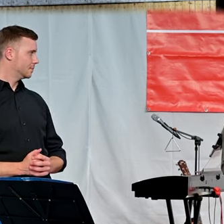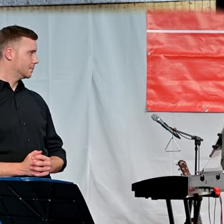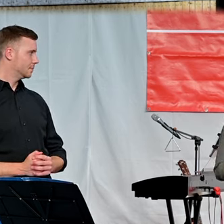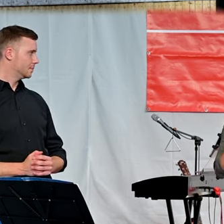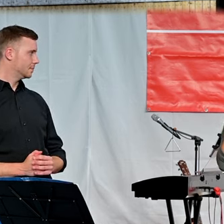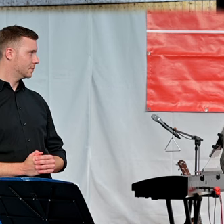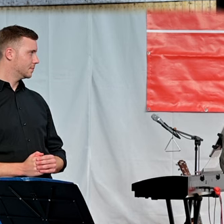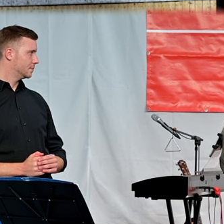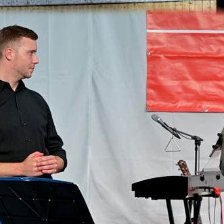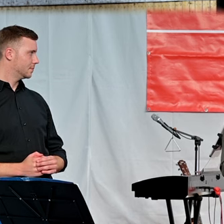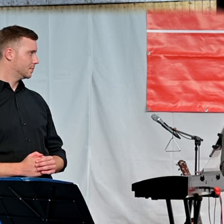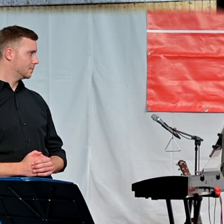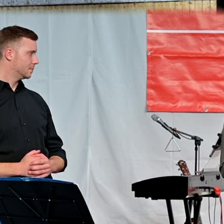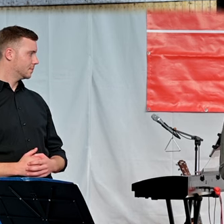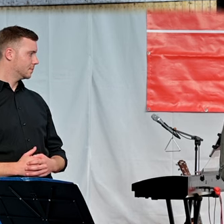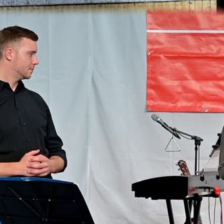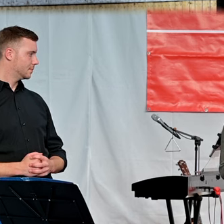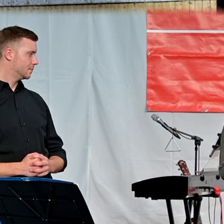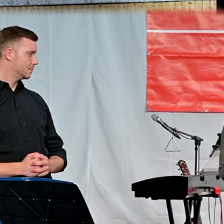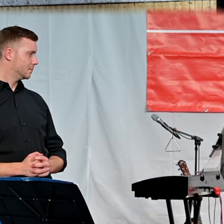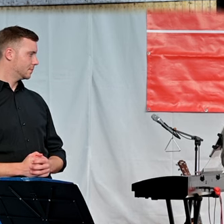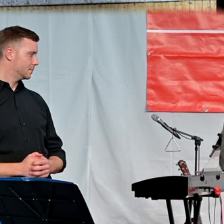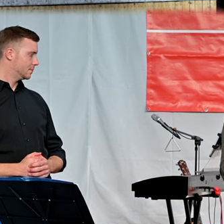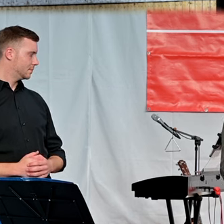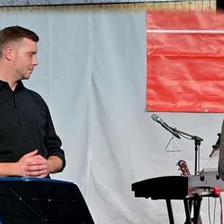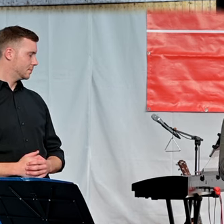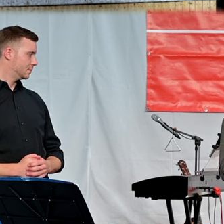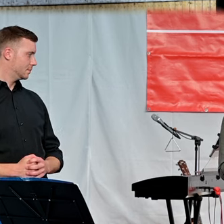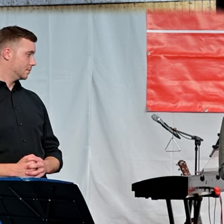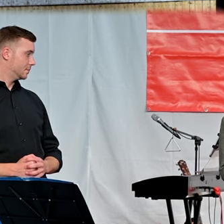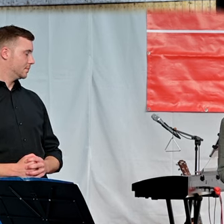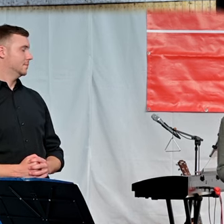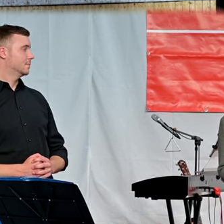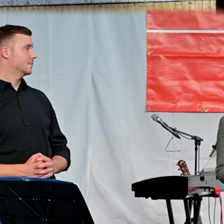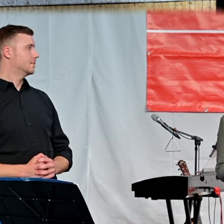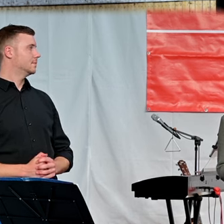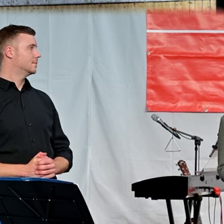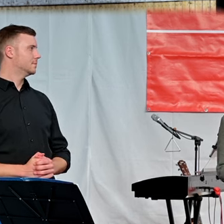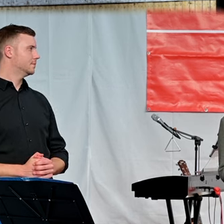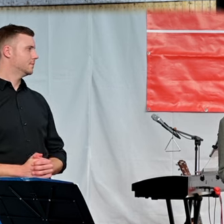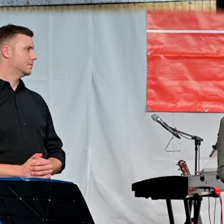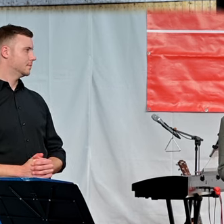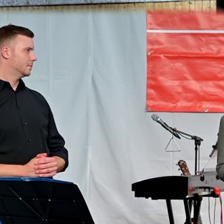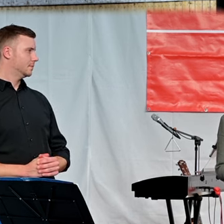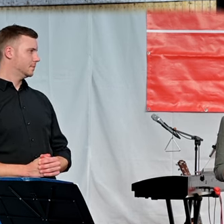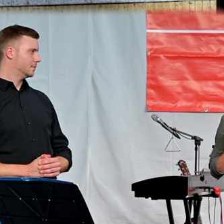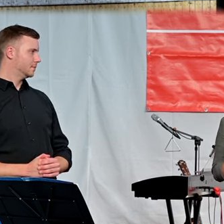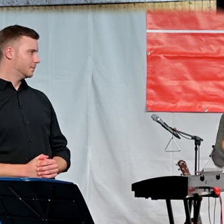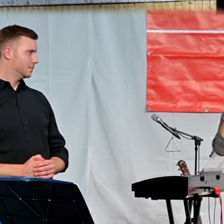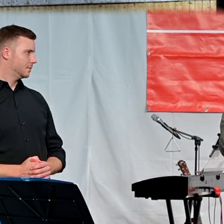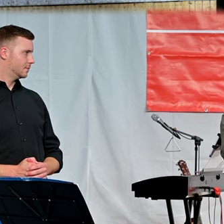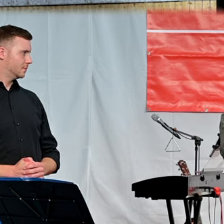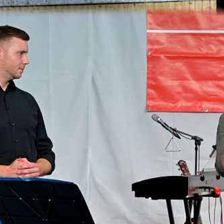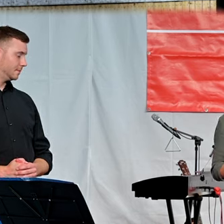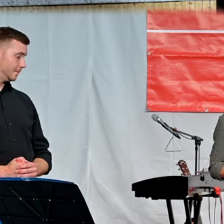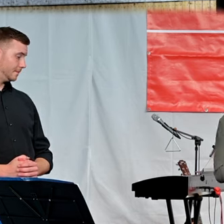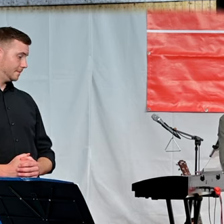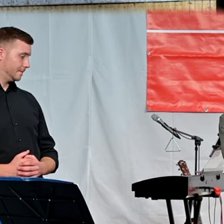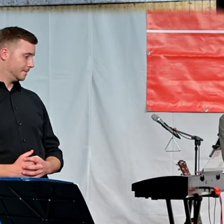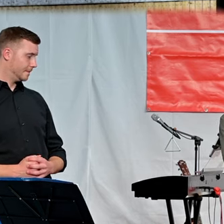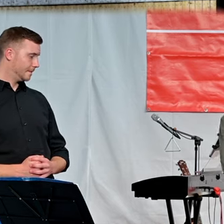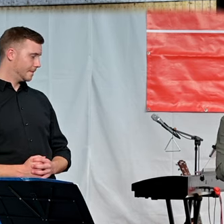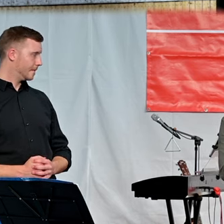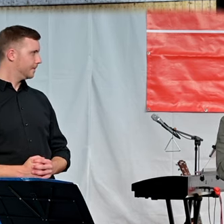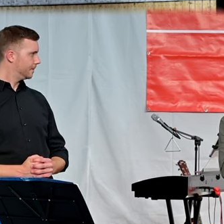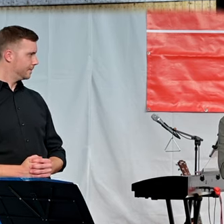einmal Jugendpastor, bist ein geistlicher Mann und engagierst dich im ökumenischen Dialog und gehst gern der